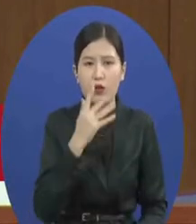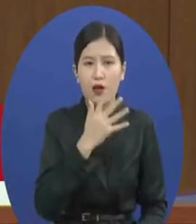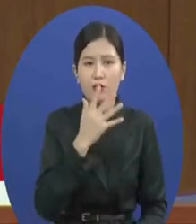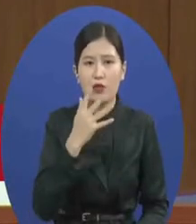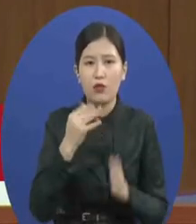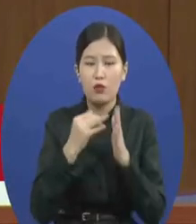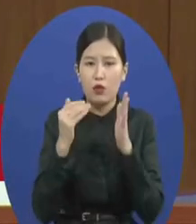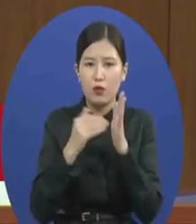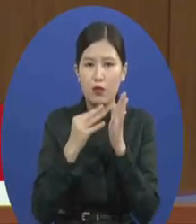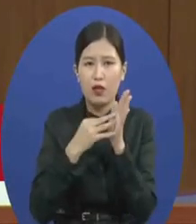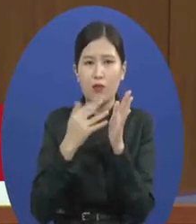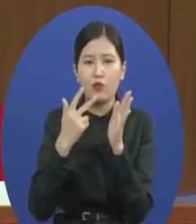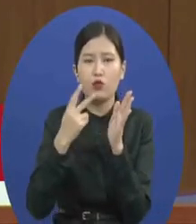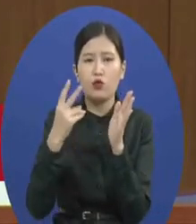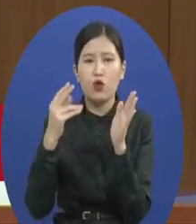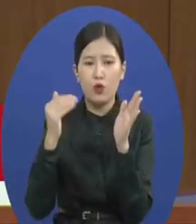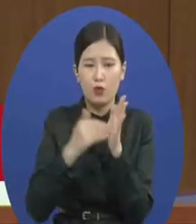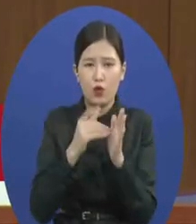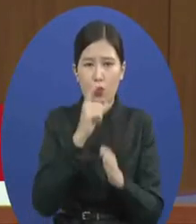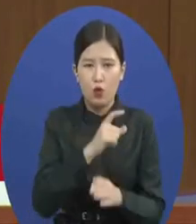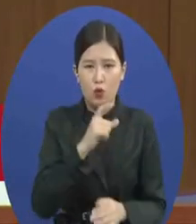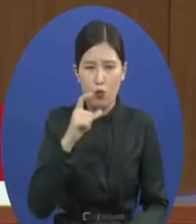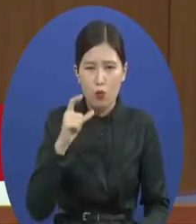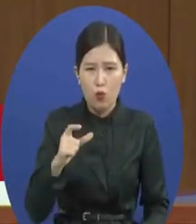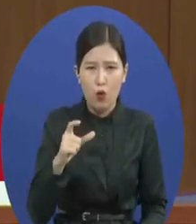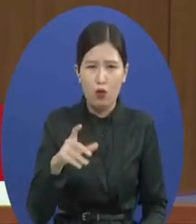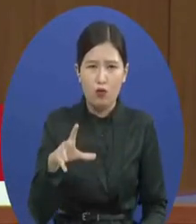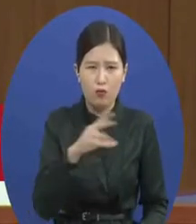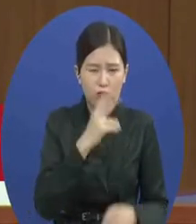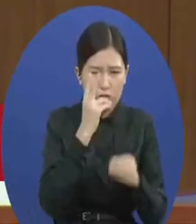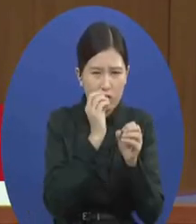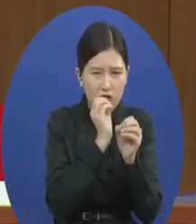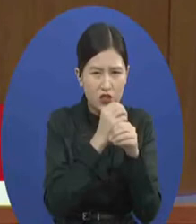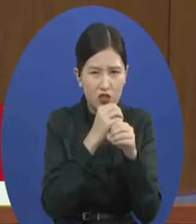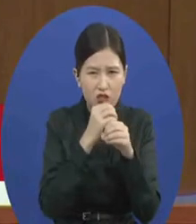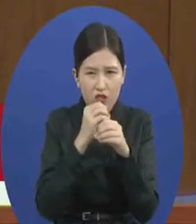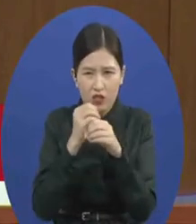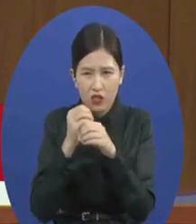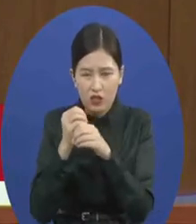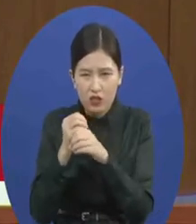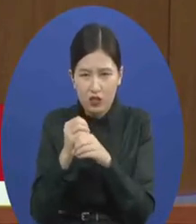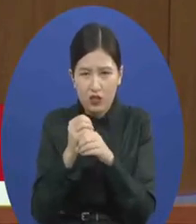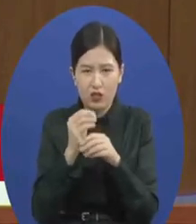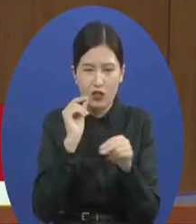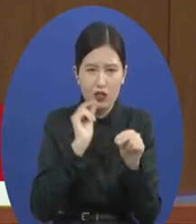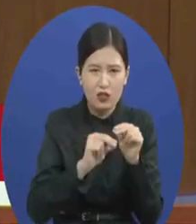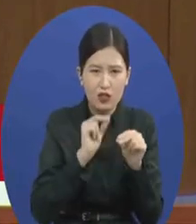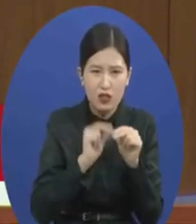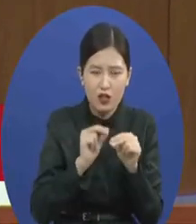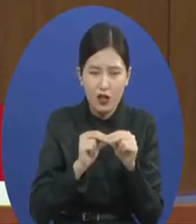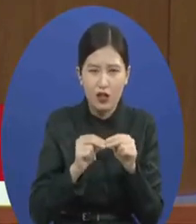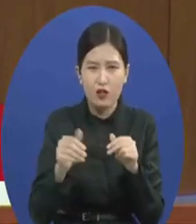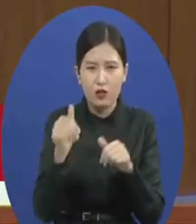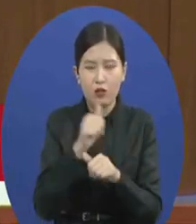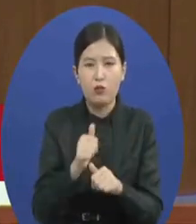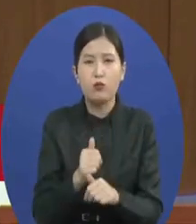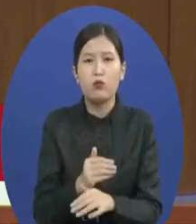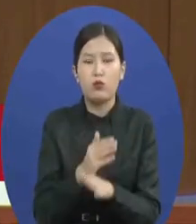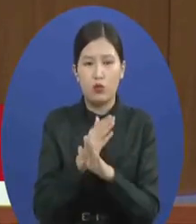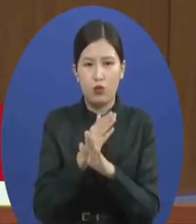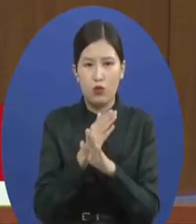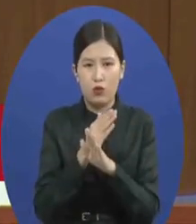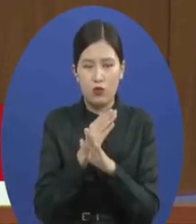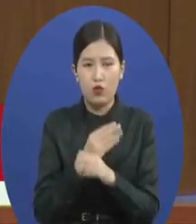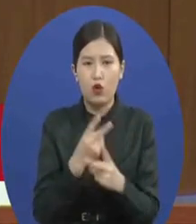557,832 мянган хүнээс бидээ коронавирусын шинжилгээ илрүүлэлт хандлтыг PCR болон